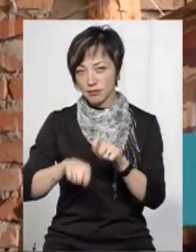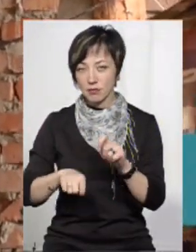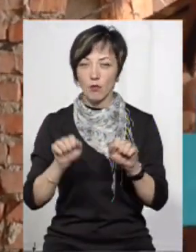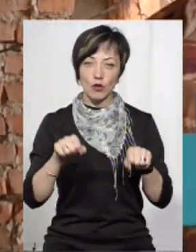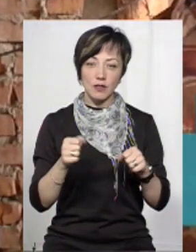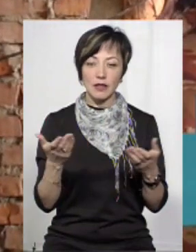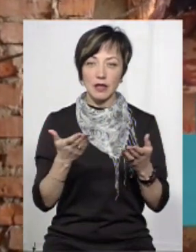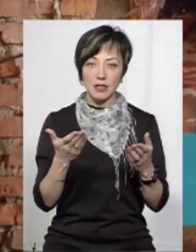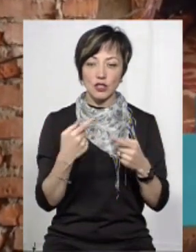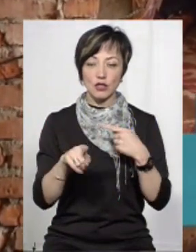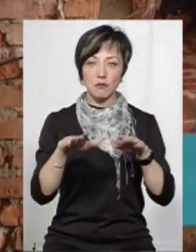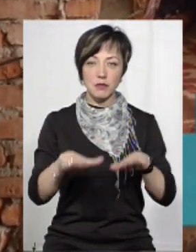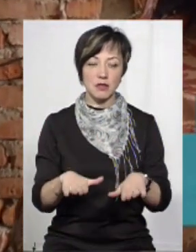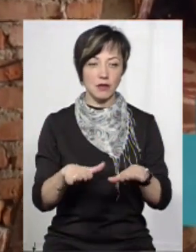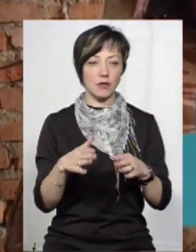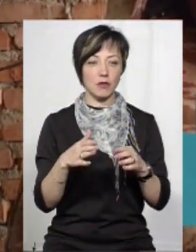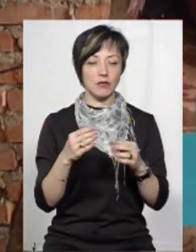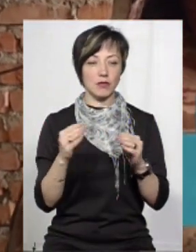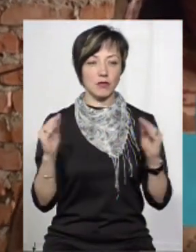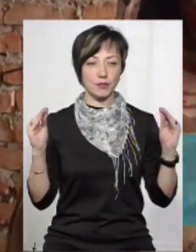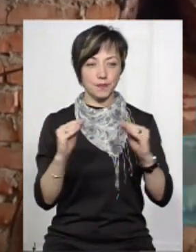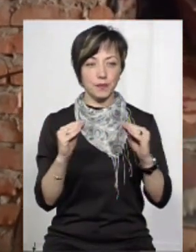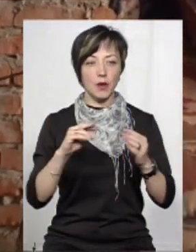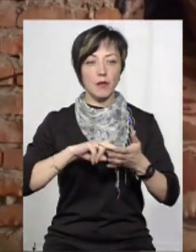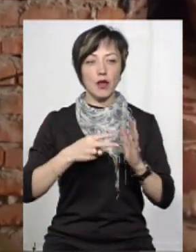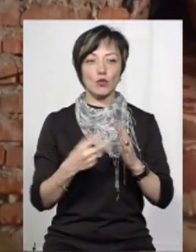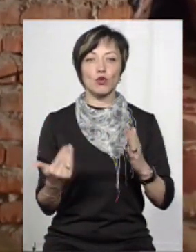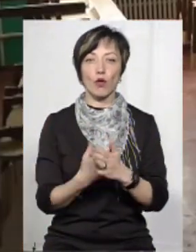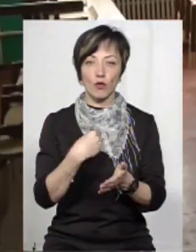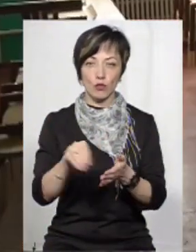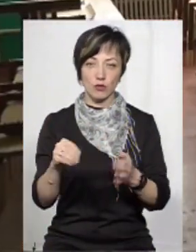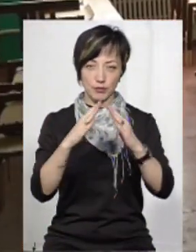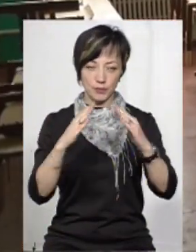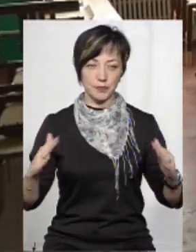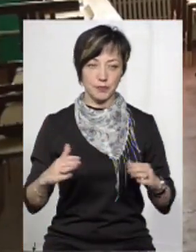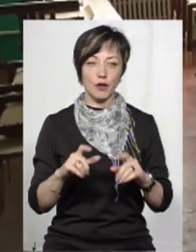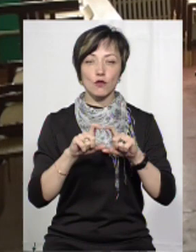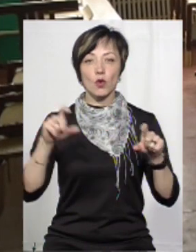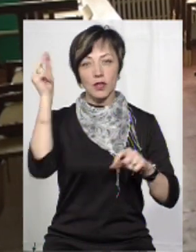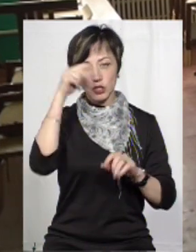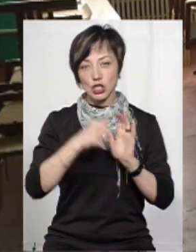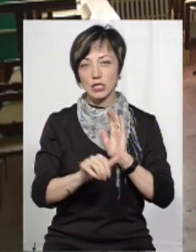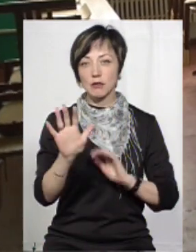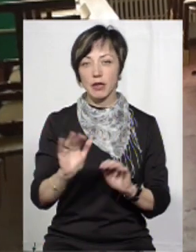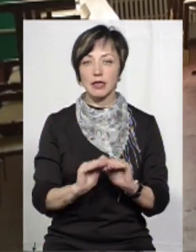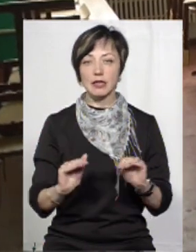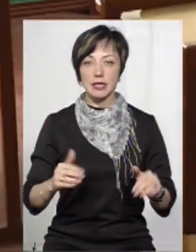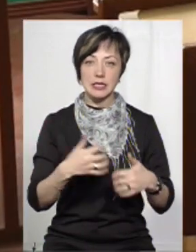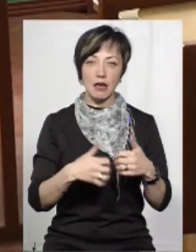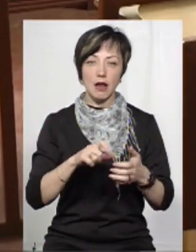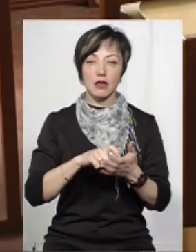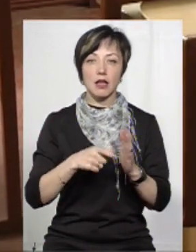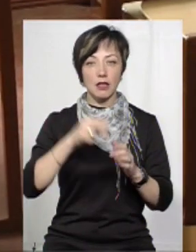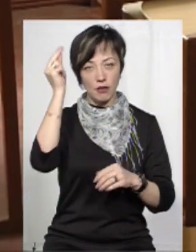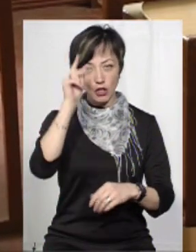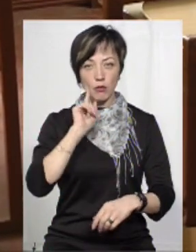можливо десь і в інше місце кудись пустять, але плануємо нову брати. У школі, де навчається 65 учнів середніх класів,